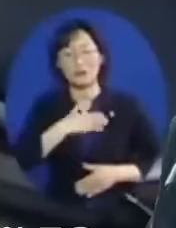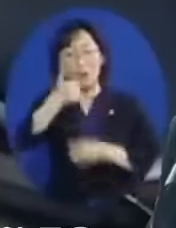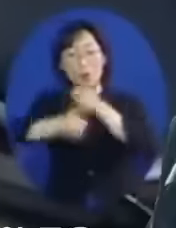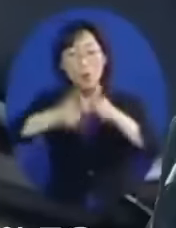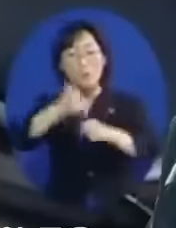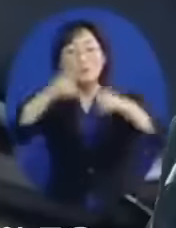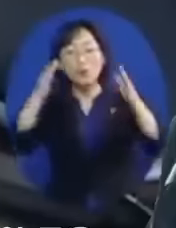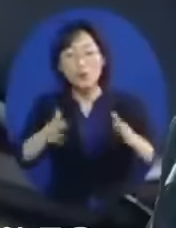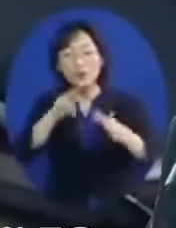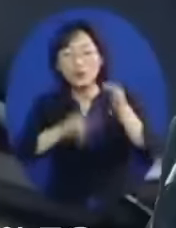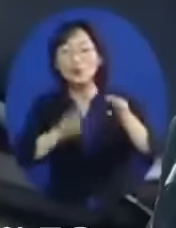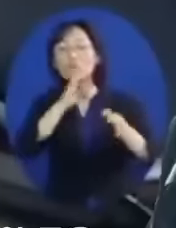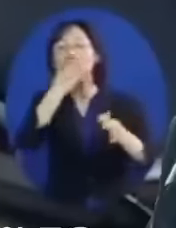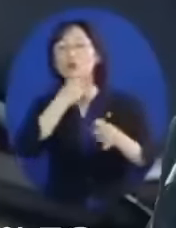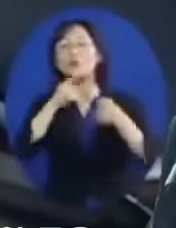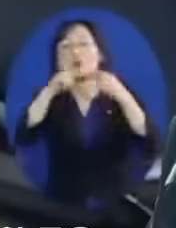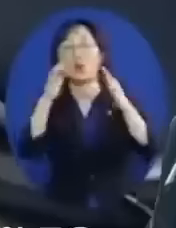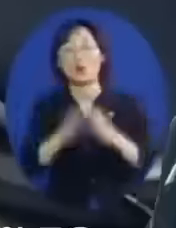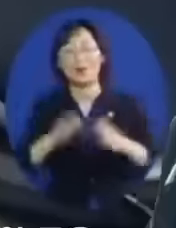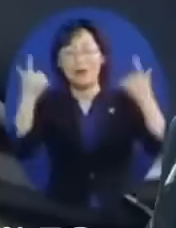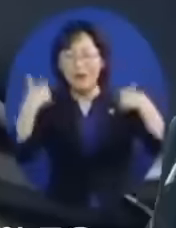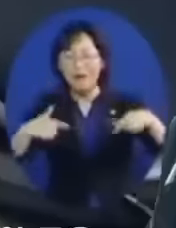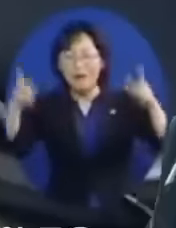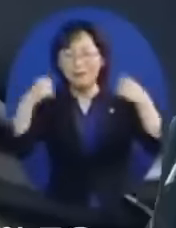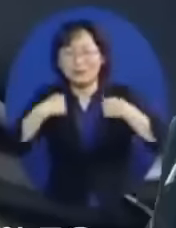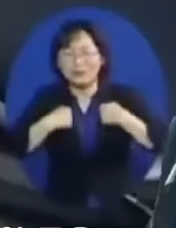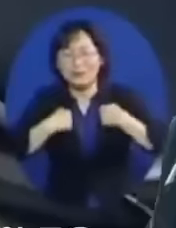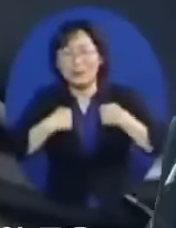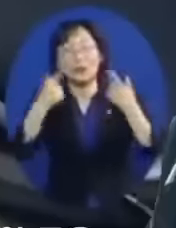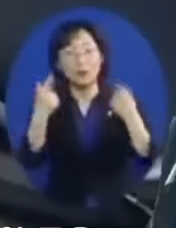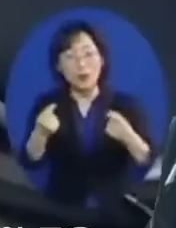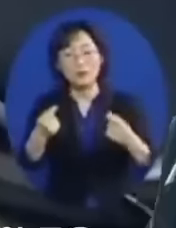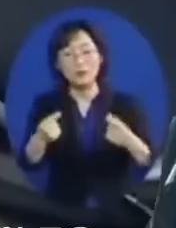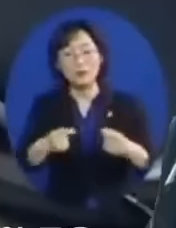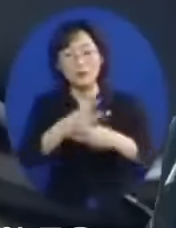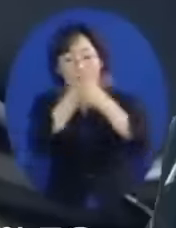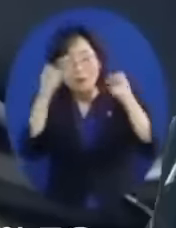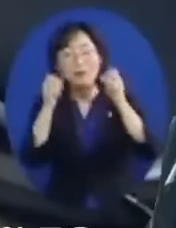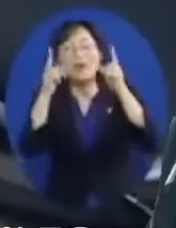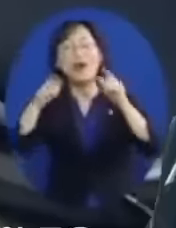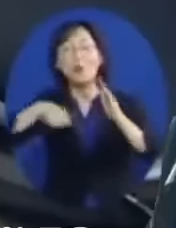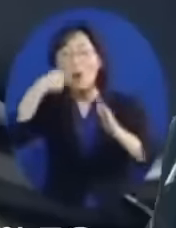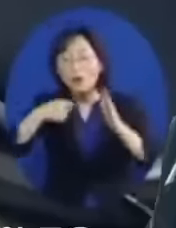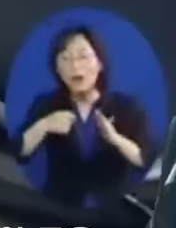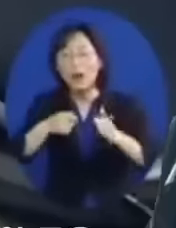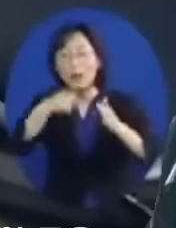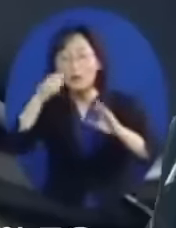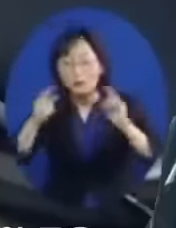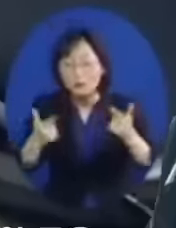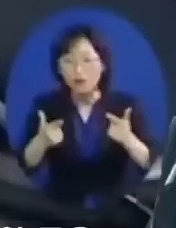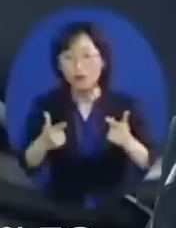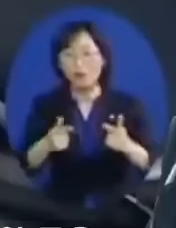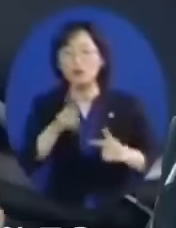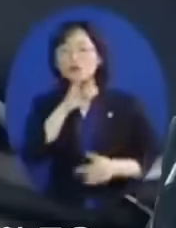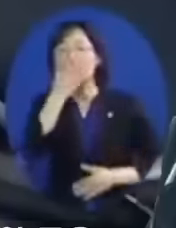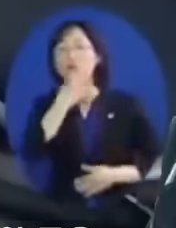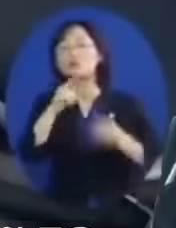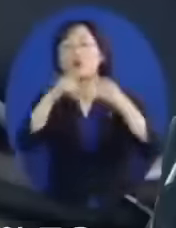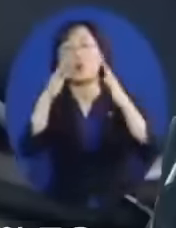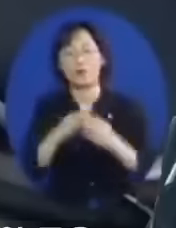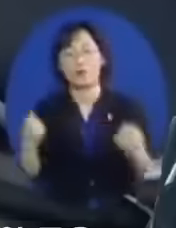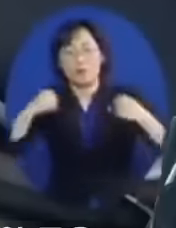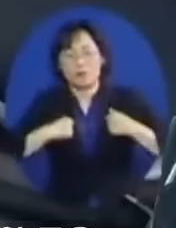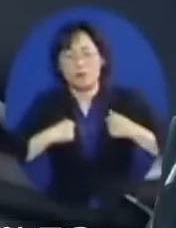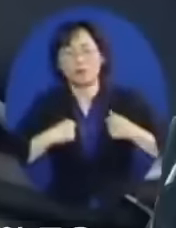동안 여의도 순복음교회를 항상 짊어지고 있는 것 같습니다. 자나 깨나 먹으나 안 먹으나 순복음교회를